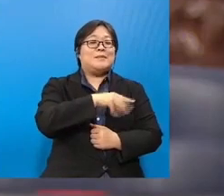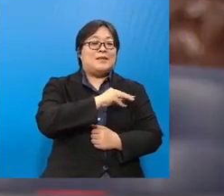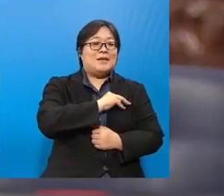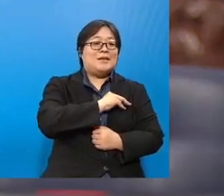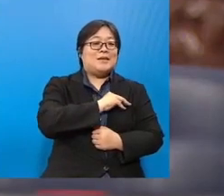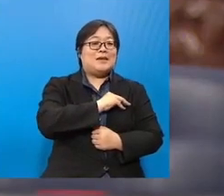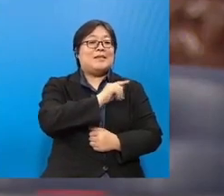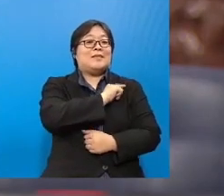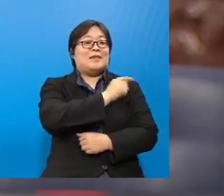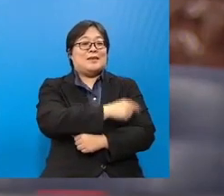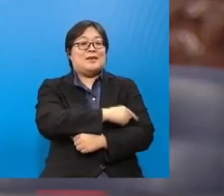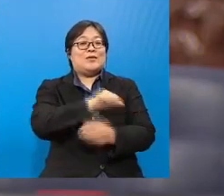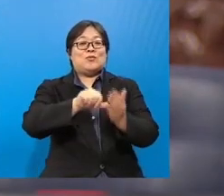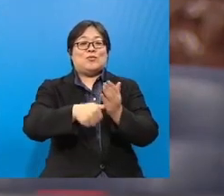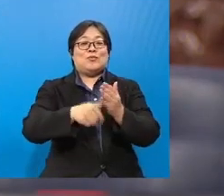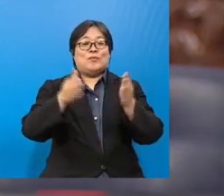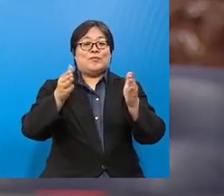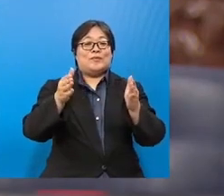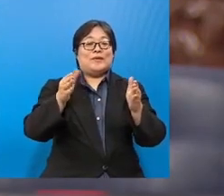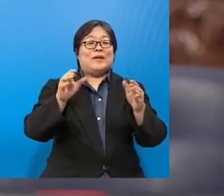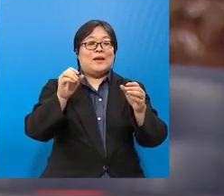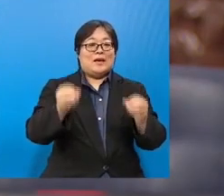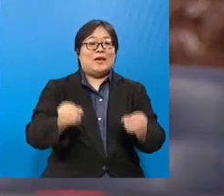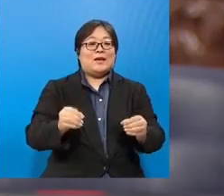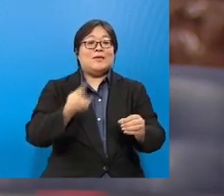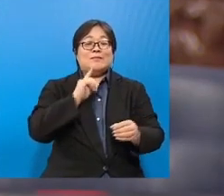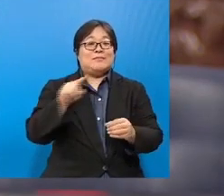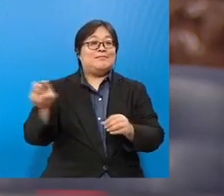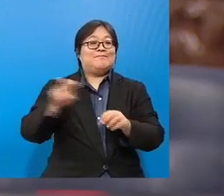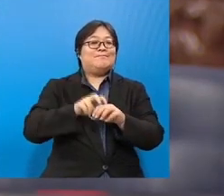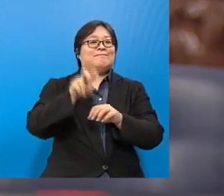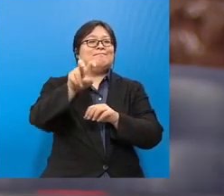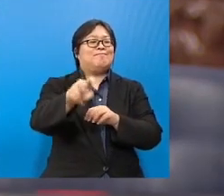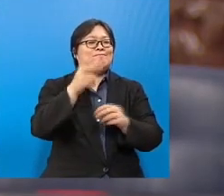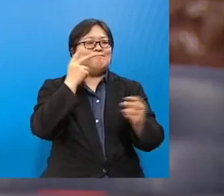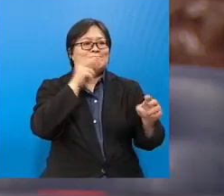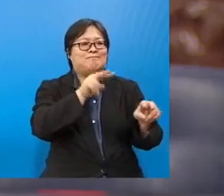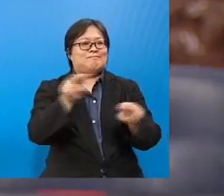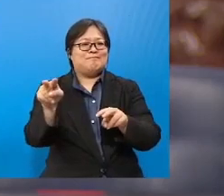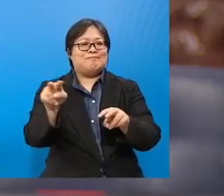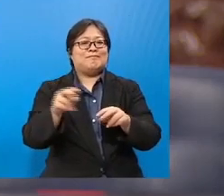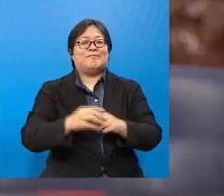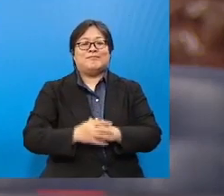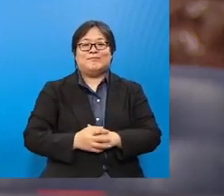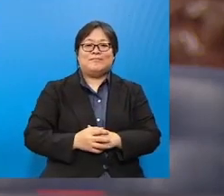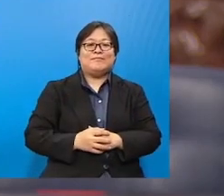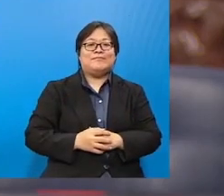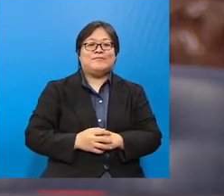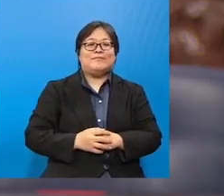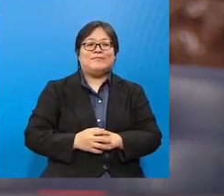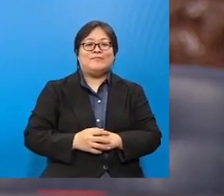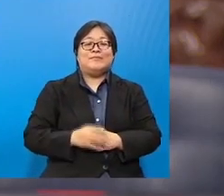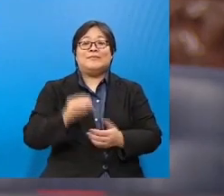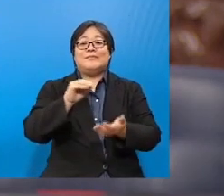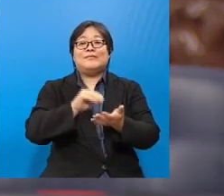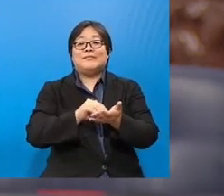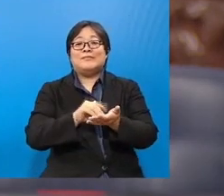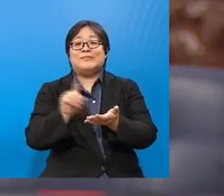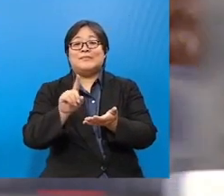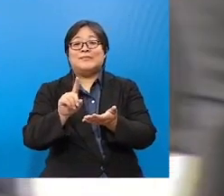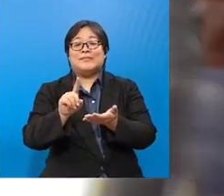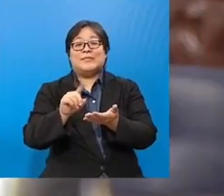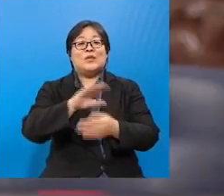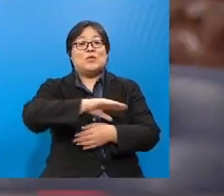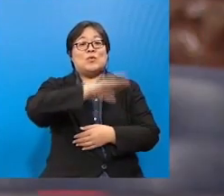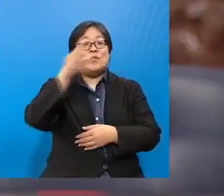Kementerian tenaga dan sumber asli atas lautan turun lapangan ke gunung ke gunung